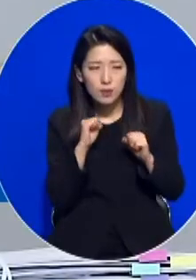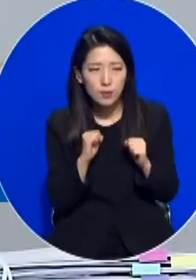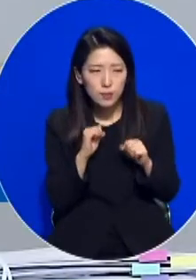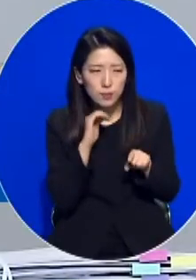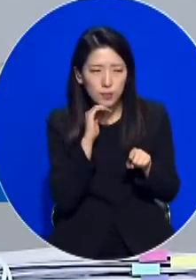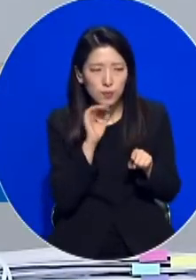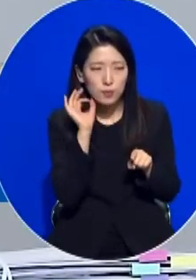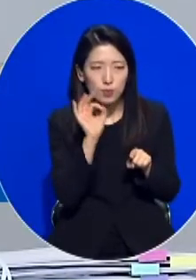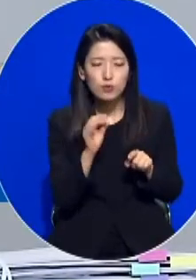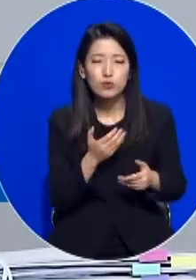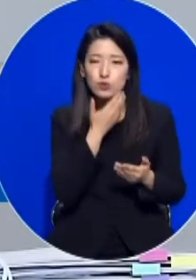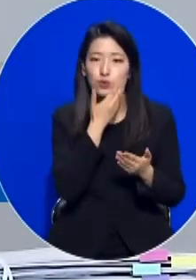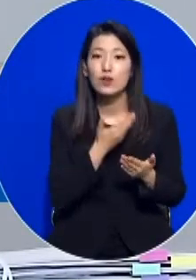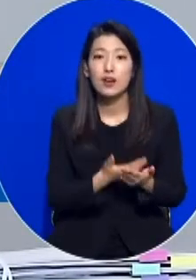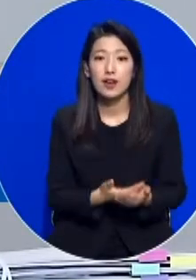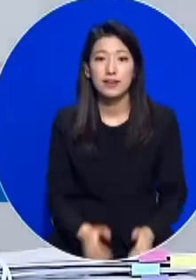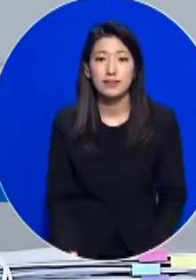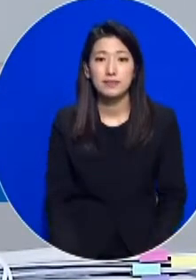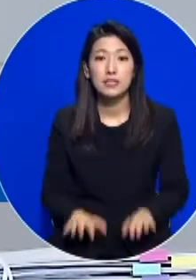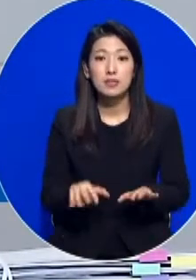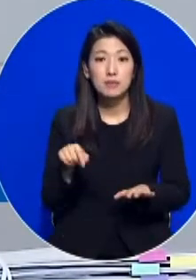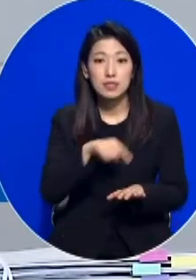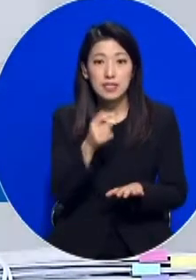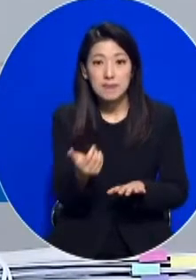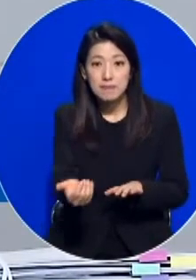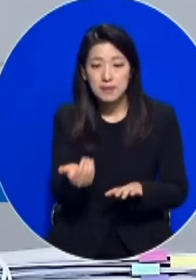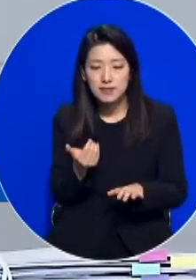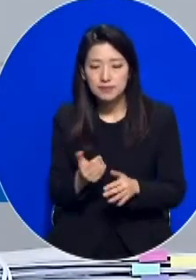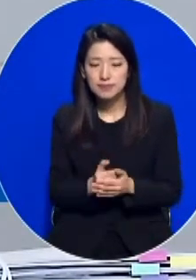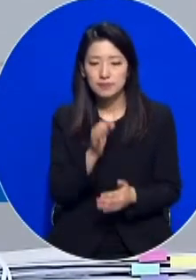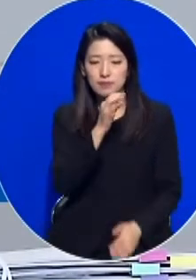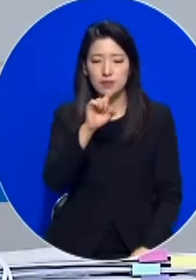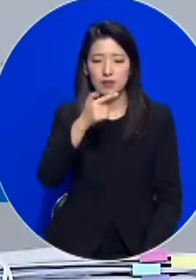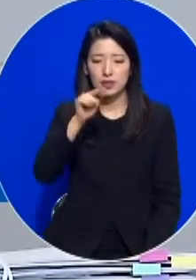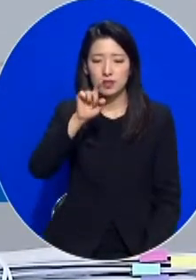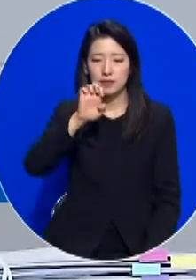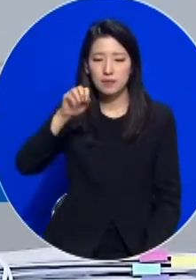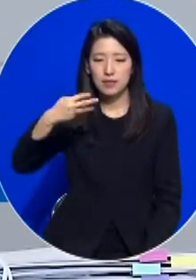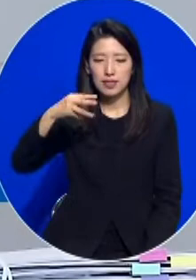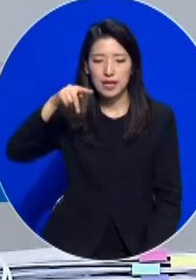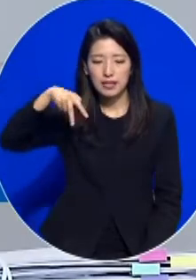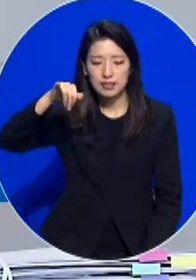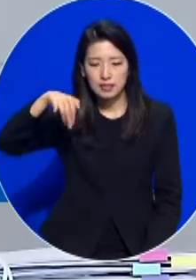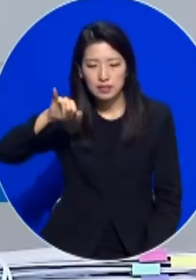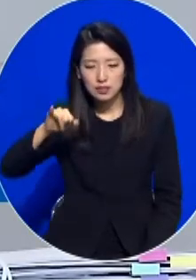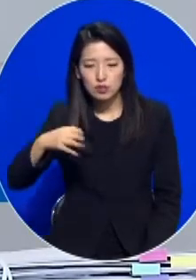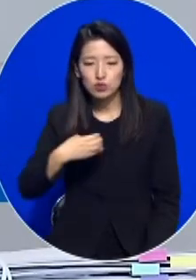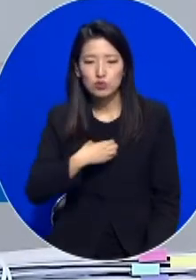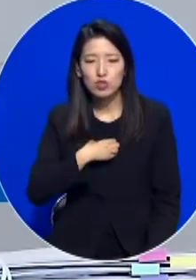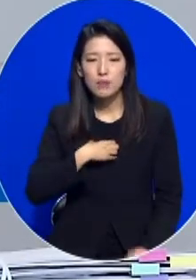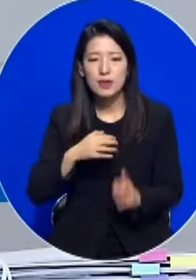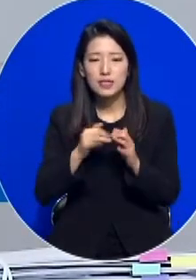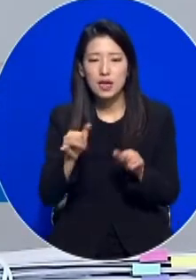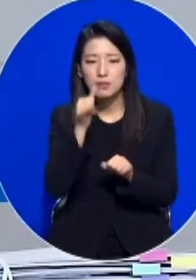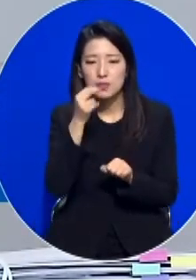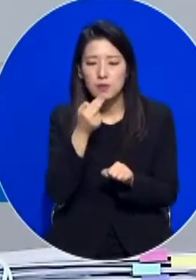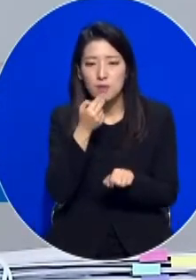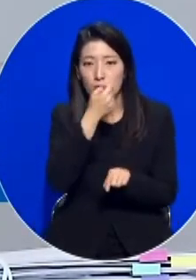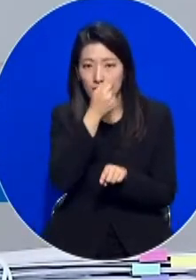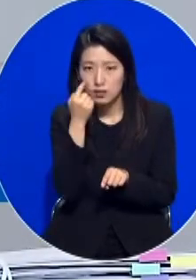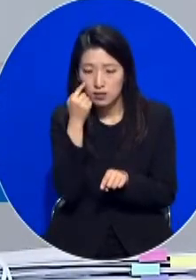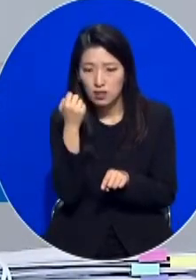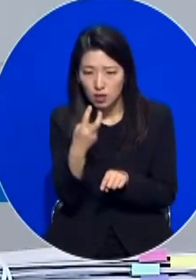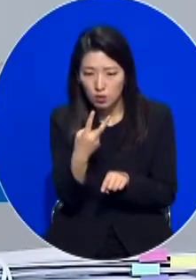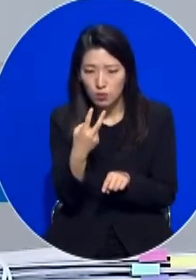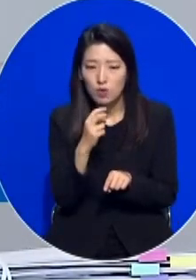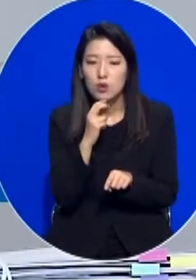현재 저희는 의료인을 대상으로 철저한 예진을 통해 아나필락시스의 위험군을 선별하고 접종 후에는 15분 내지